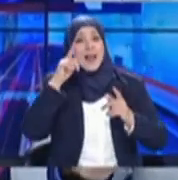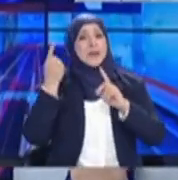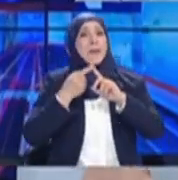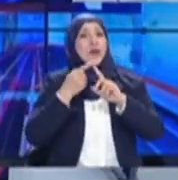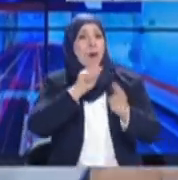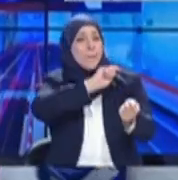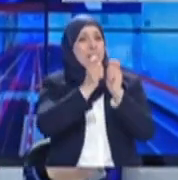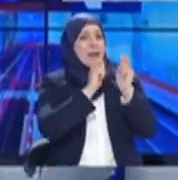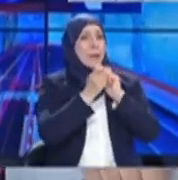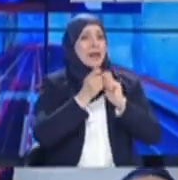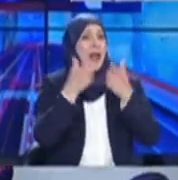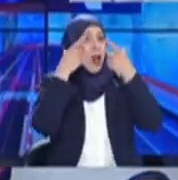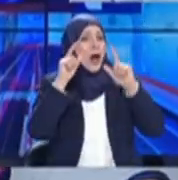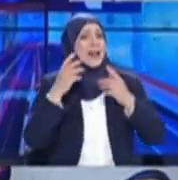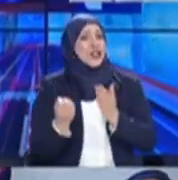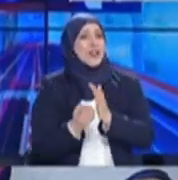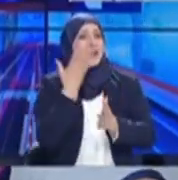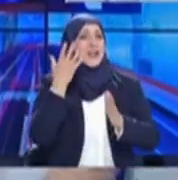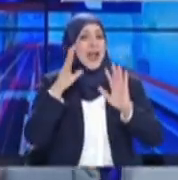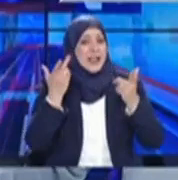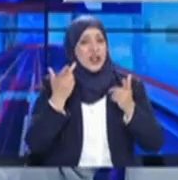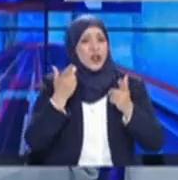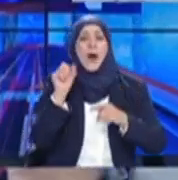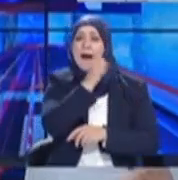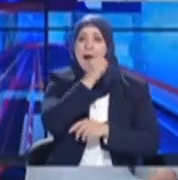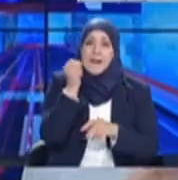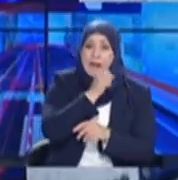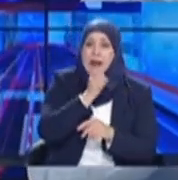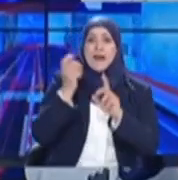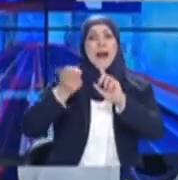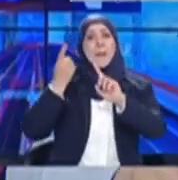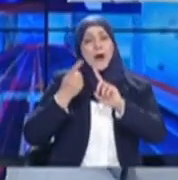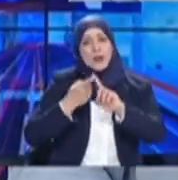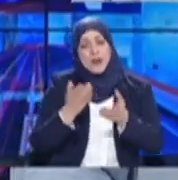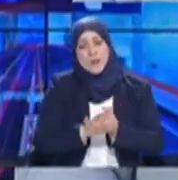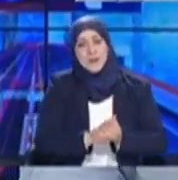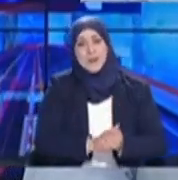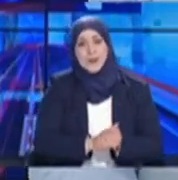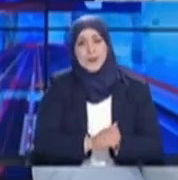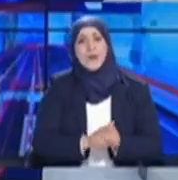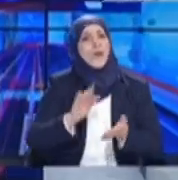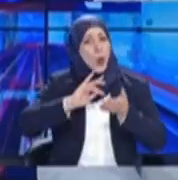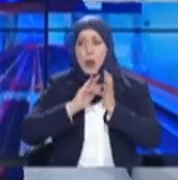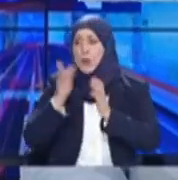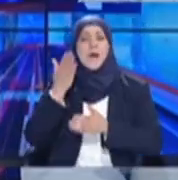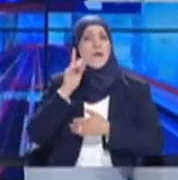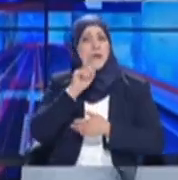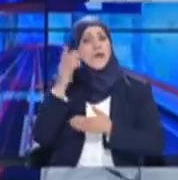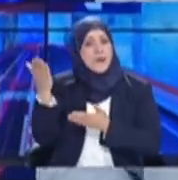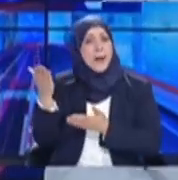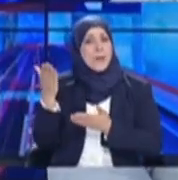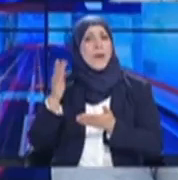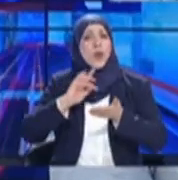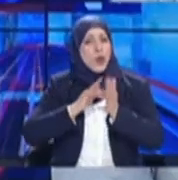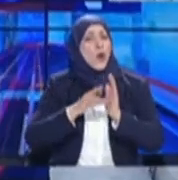التونسي انه شو اللحظه متعدده وليست في وجهه وتكون هناك قراءتها مختلفه حتى